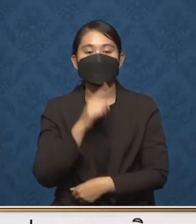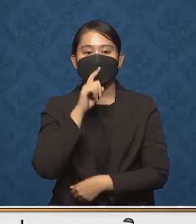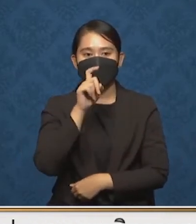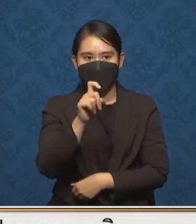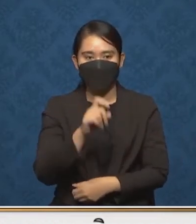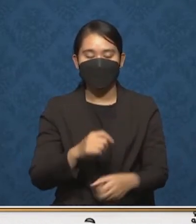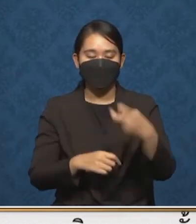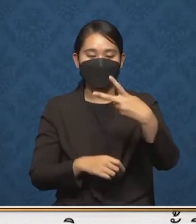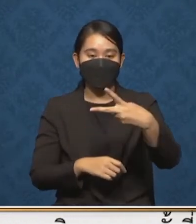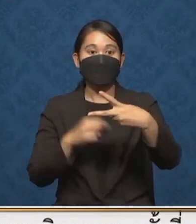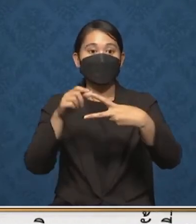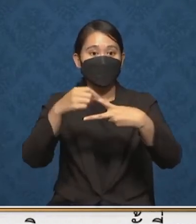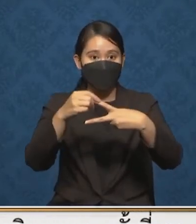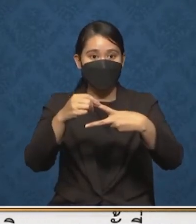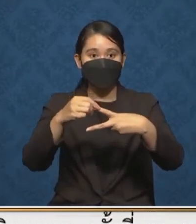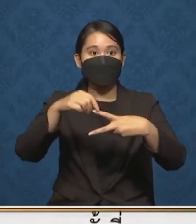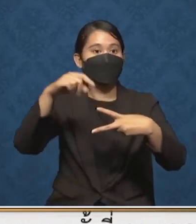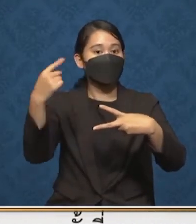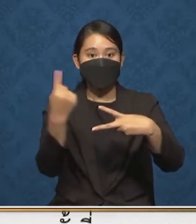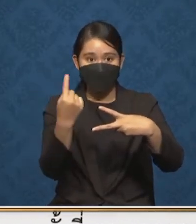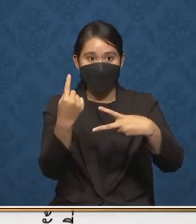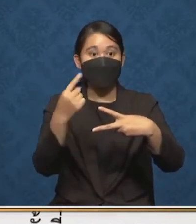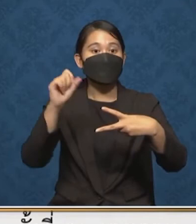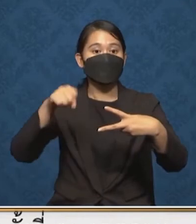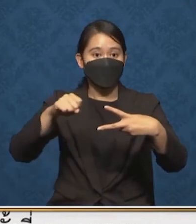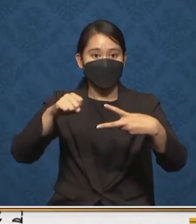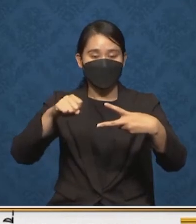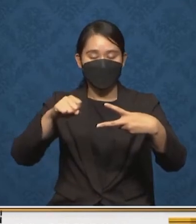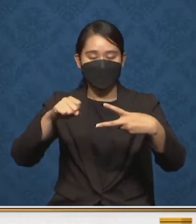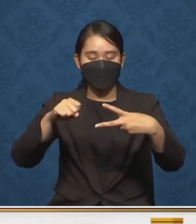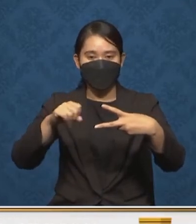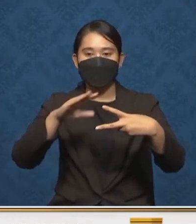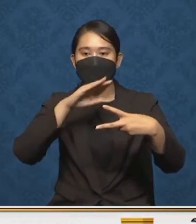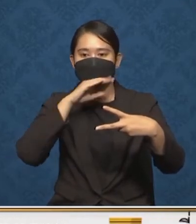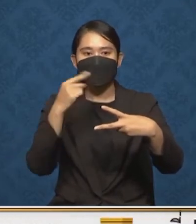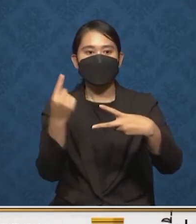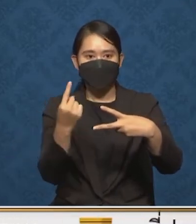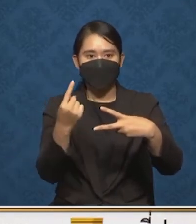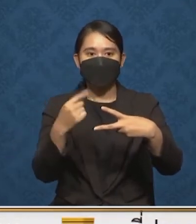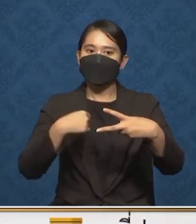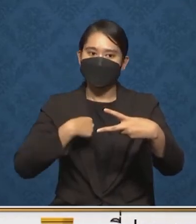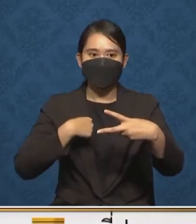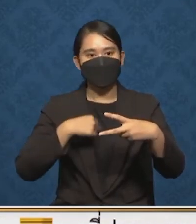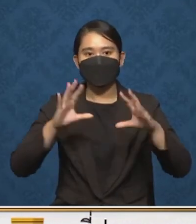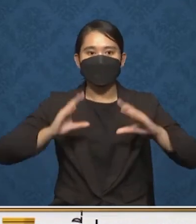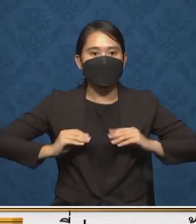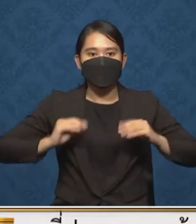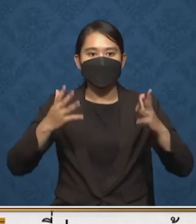1ก็คือมีที่เดียวใช่หรือไม่ถ้าเป็นที่เดียวผมก็ไม่สามารถที่จะเห็นด้